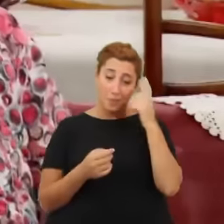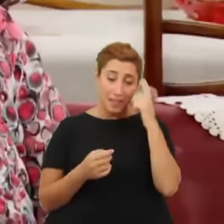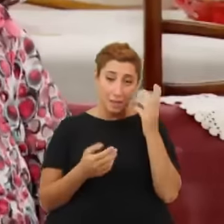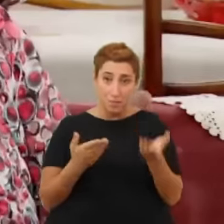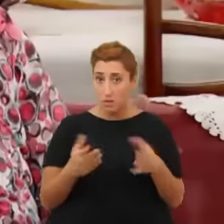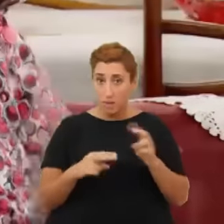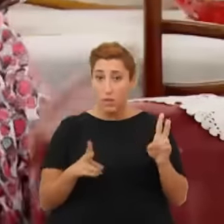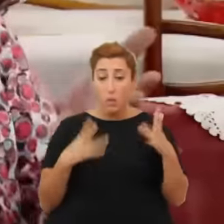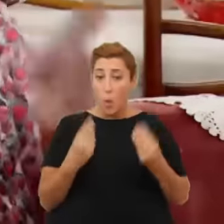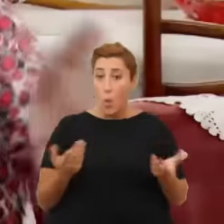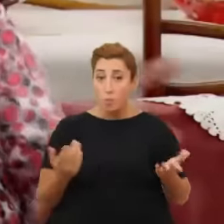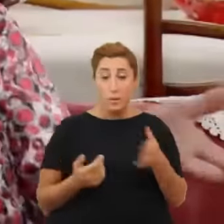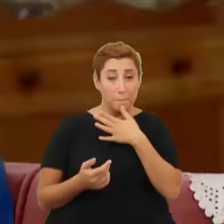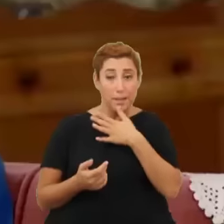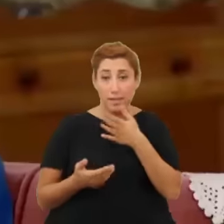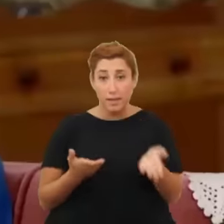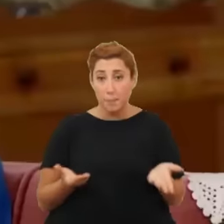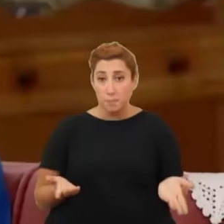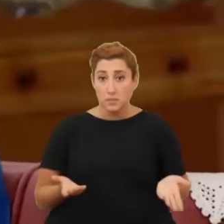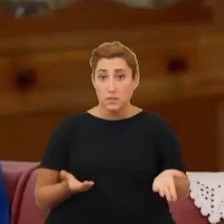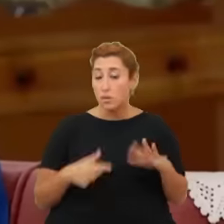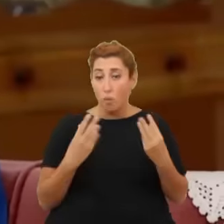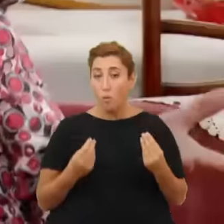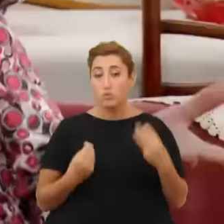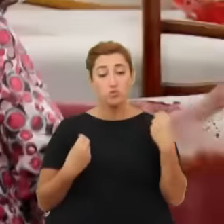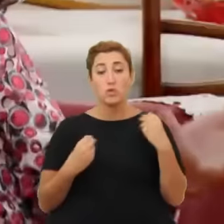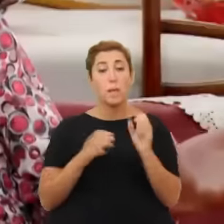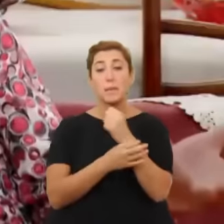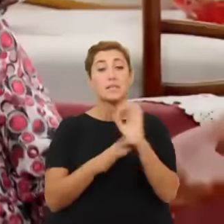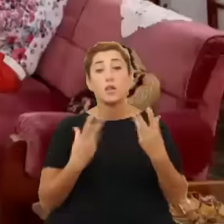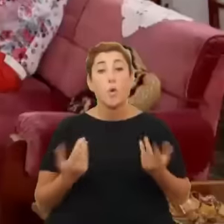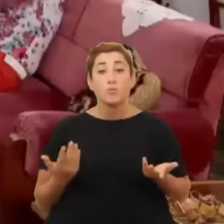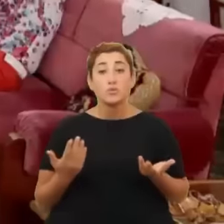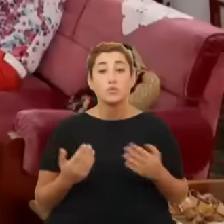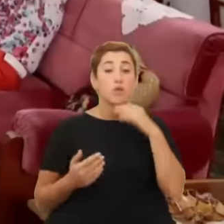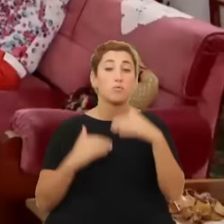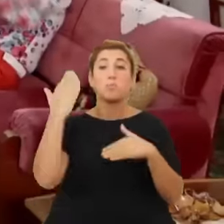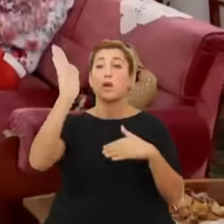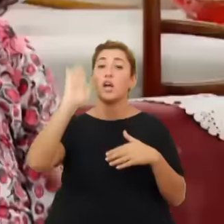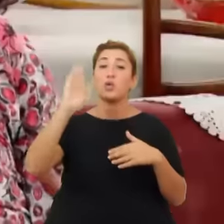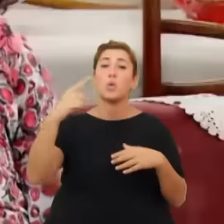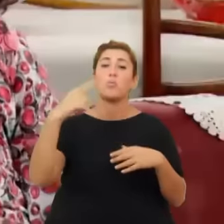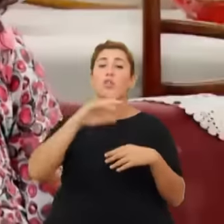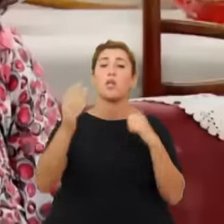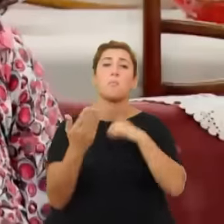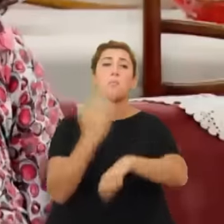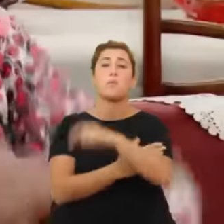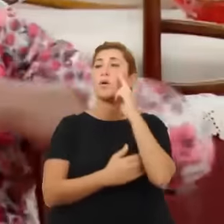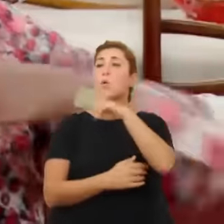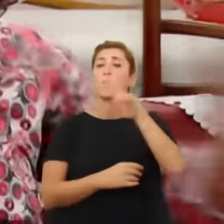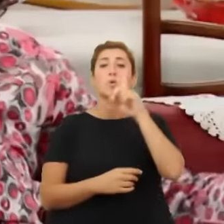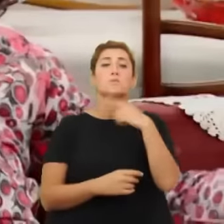Bildiğimiz hostes, evet. Ne var yani? Bildiğimiz hostes. Ne var? Mis gibi meslek, ne var? Yurt dışına gidiyor, 1000 tane ülke